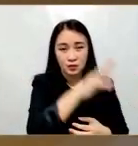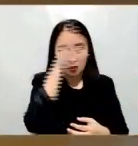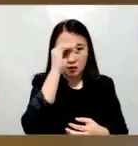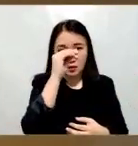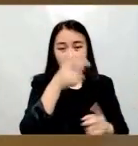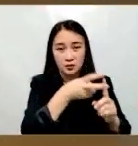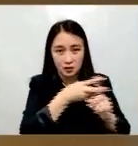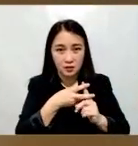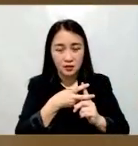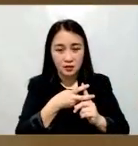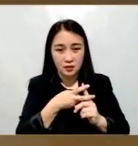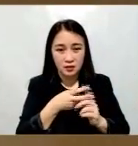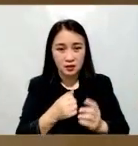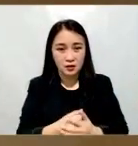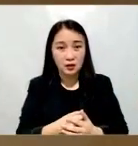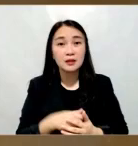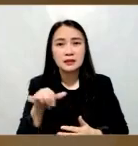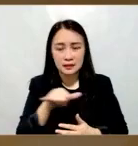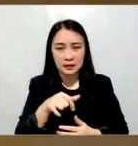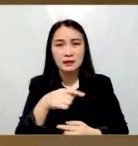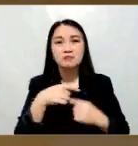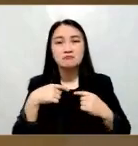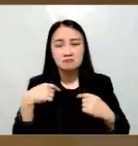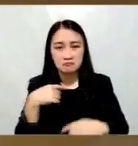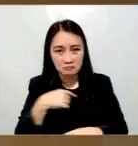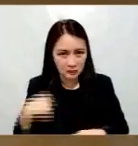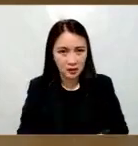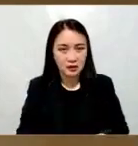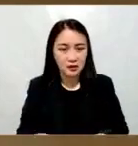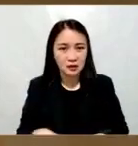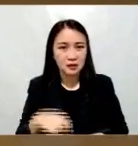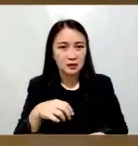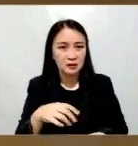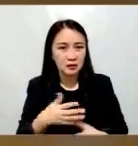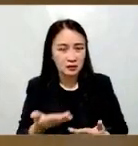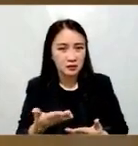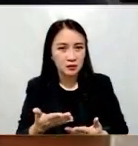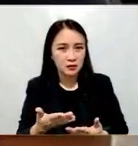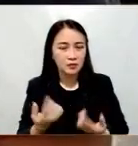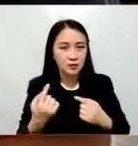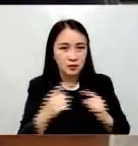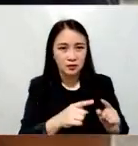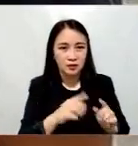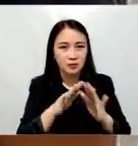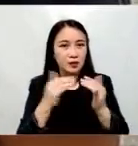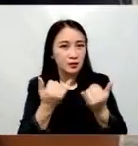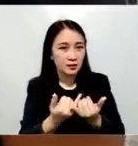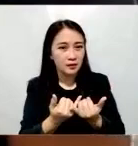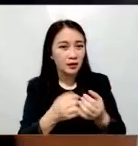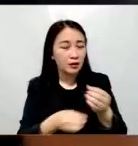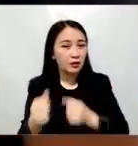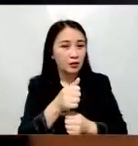biktima ng mga Chinese national din. Agad silang hinabol ng mga barangay tanod at mga pulis. Hinabol po namin yung dalawang